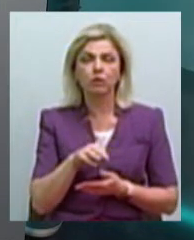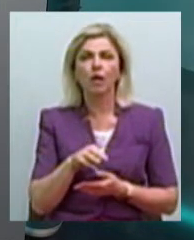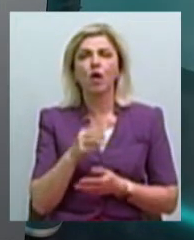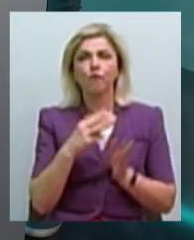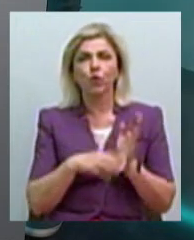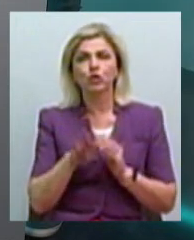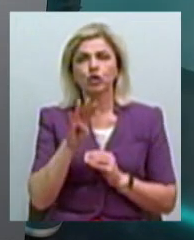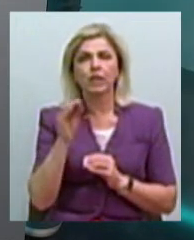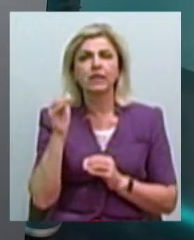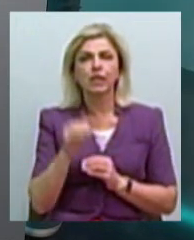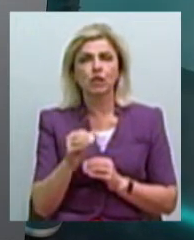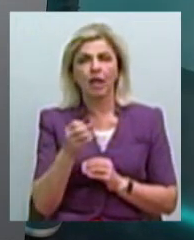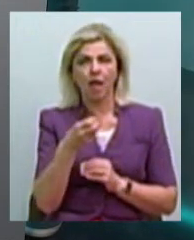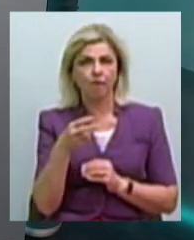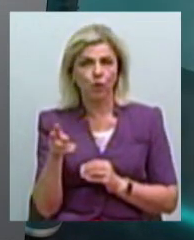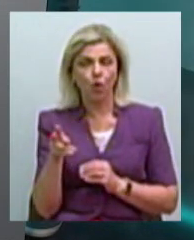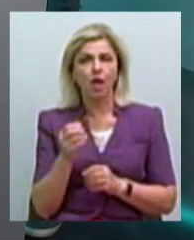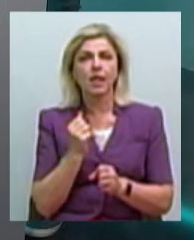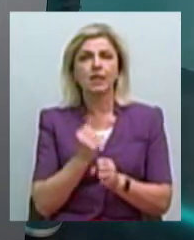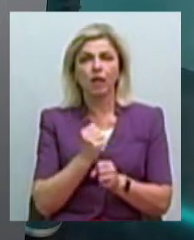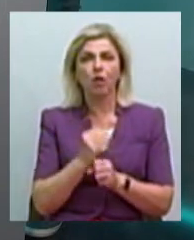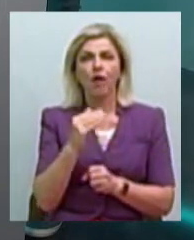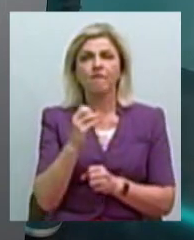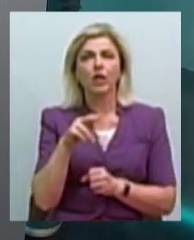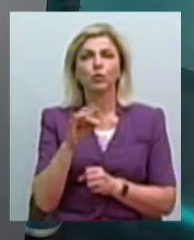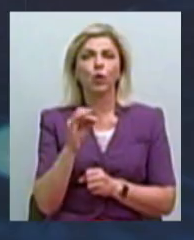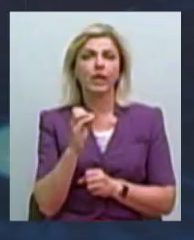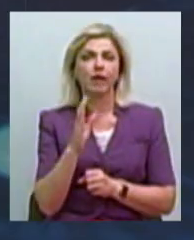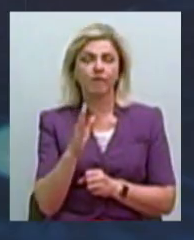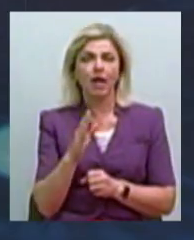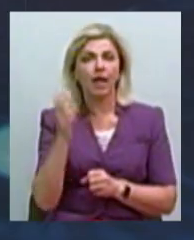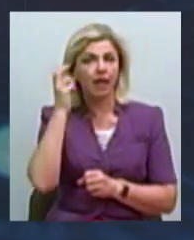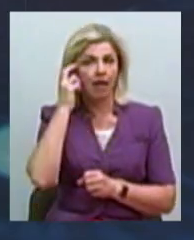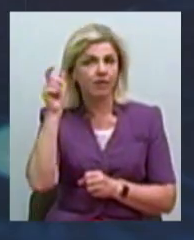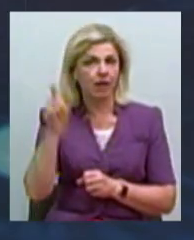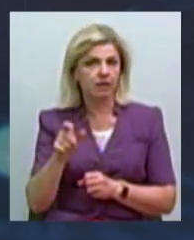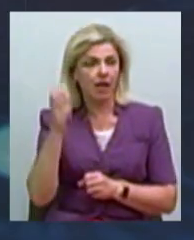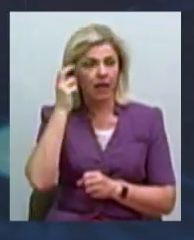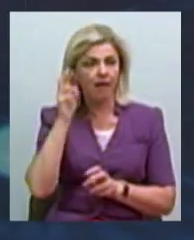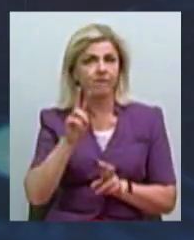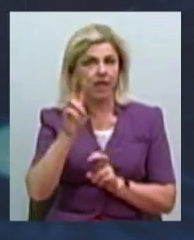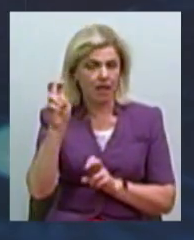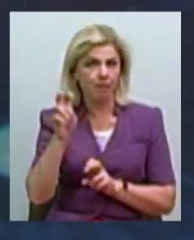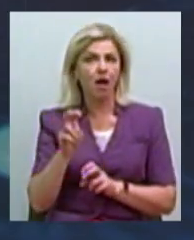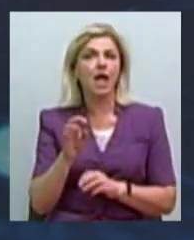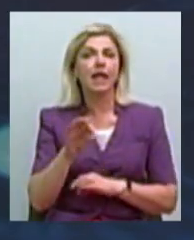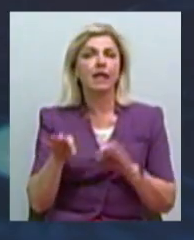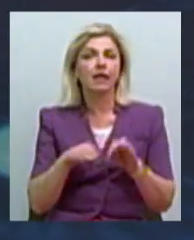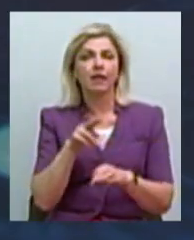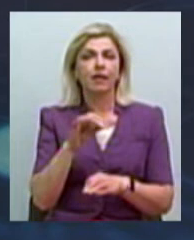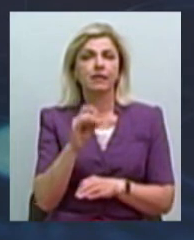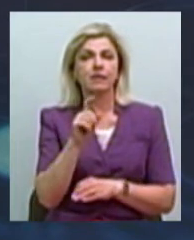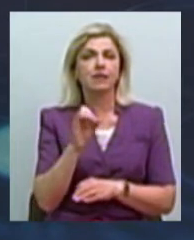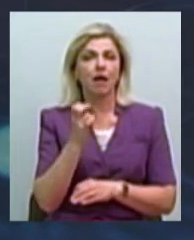евро. Делал его Федорев, это киевляне, то есть, ну, киевская студия дизайна, весьма знаменитая, ну и как бы